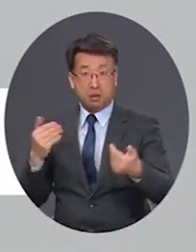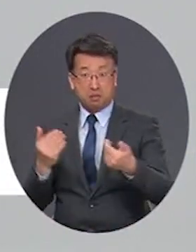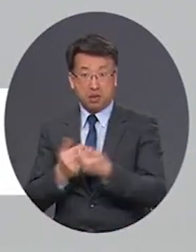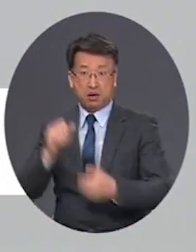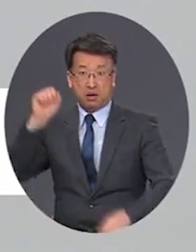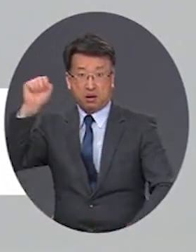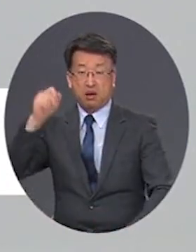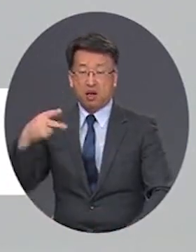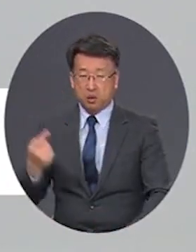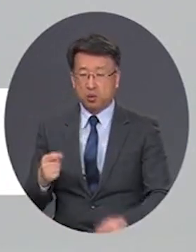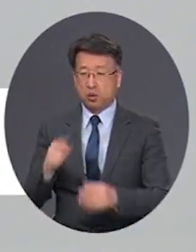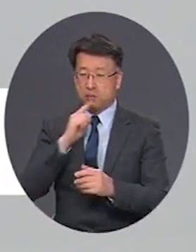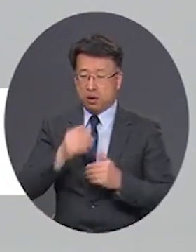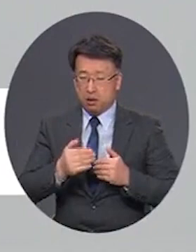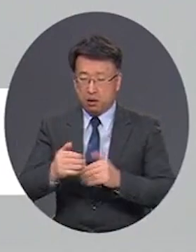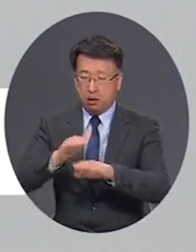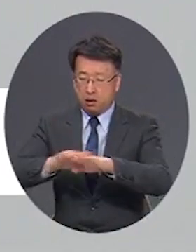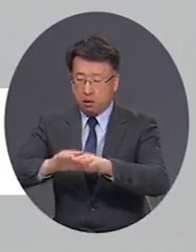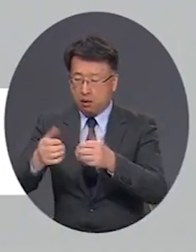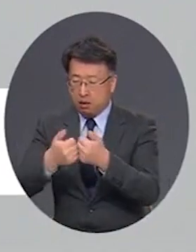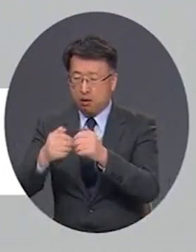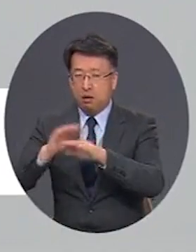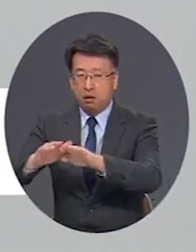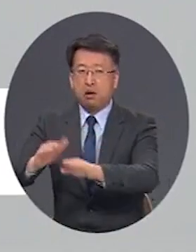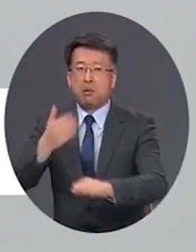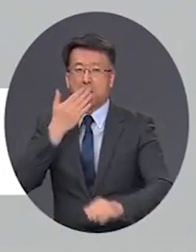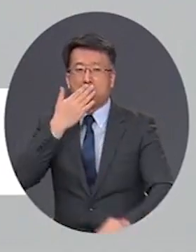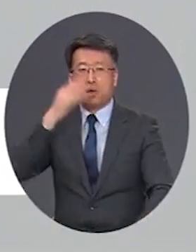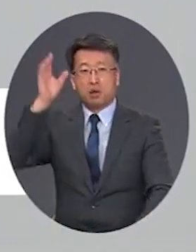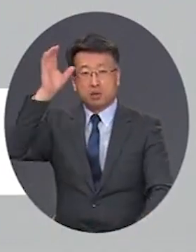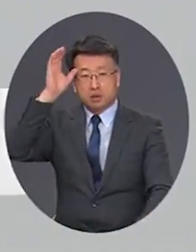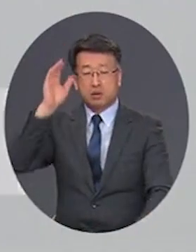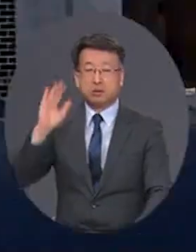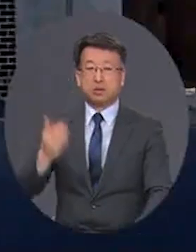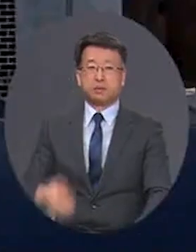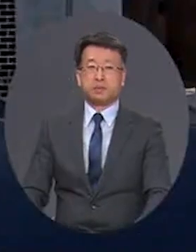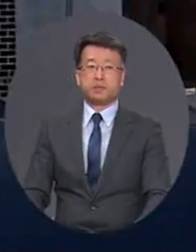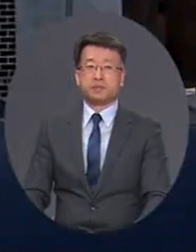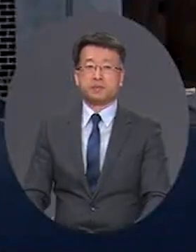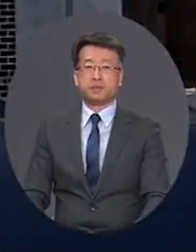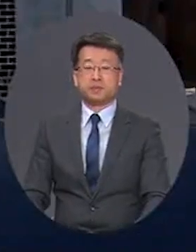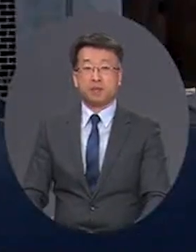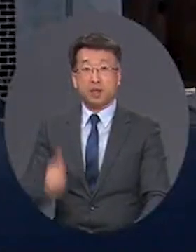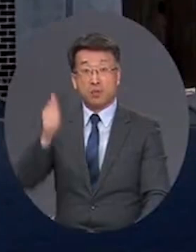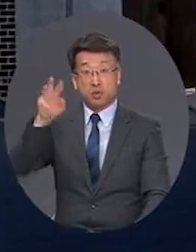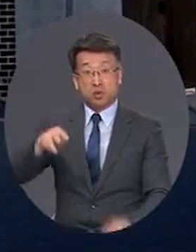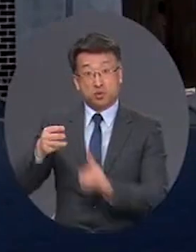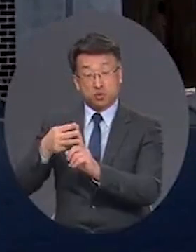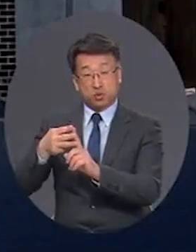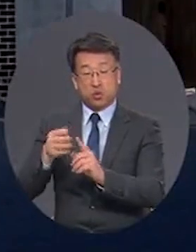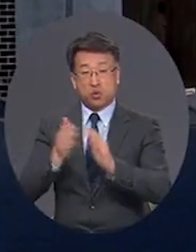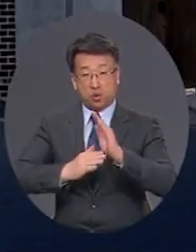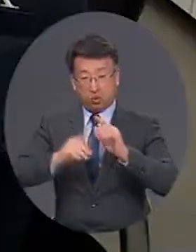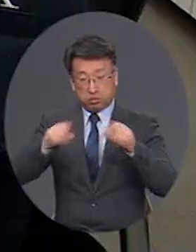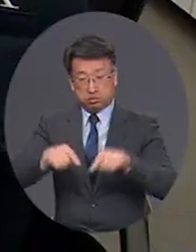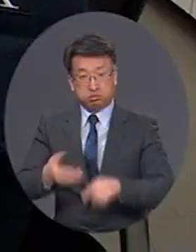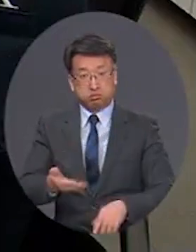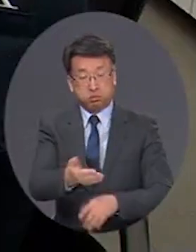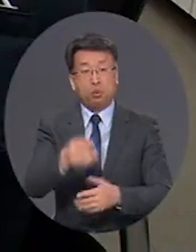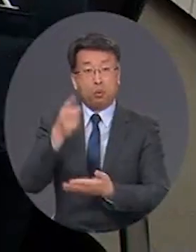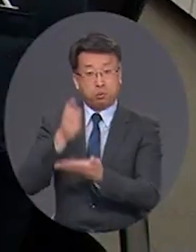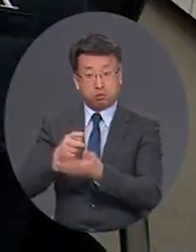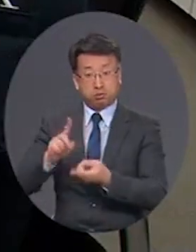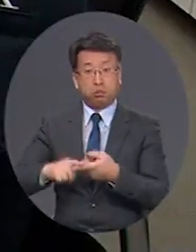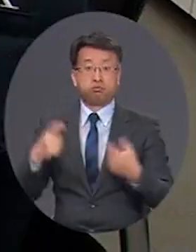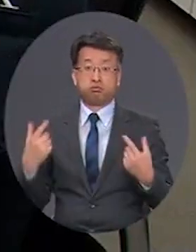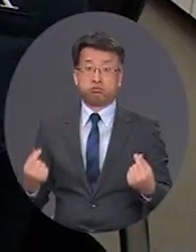하더라도 이야기들 하면서 풀어나갈 수 있을 것이다. 이렇게 기대를 합니다. 합천군은 공문서 행위는 적법하게